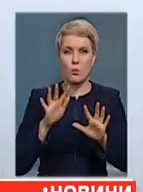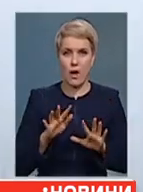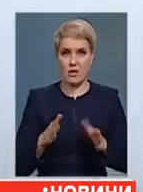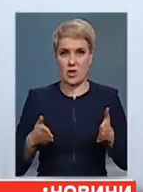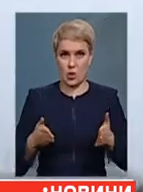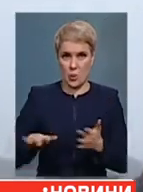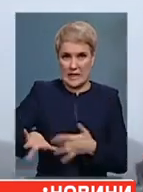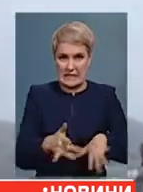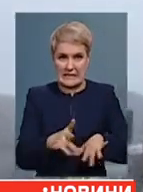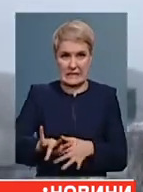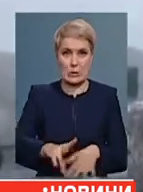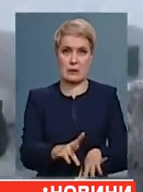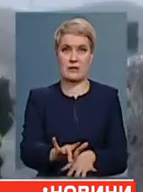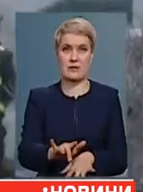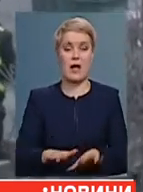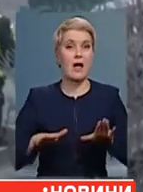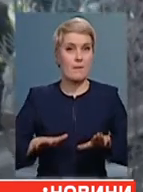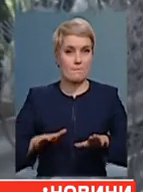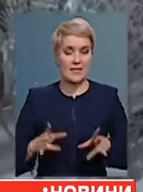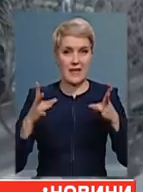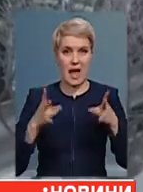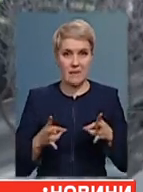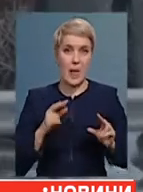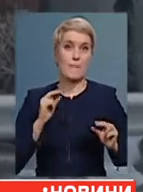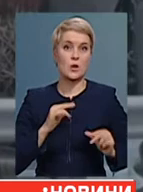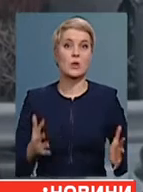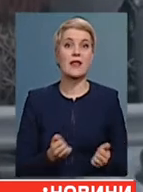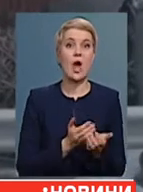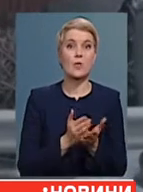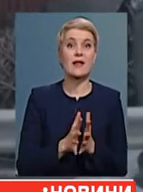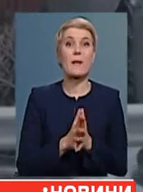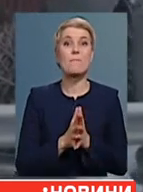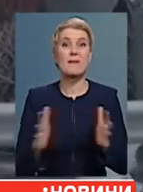слизота. На місці аварії працюють рятувальники. Більшість побитих автомобілів